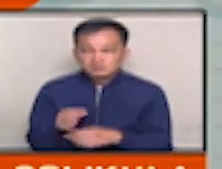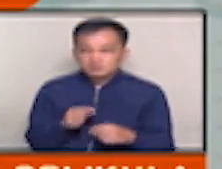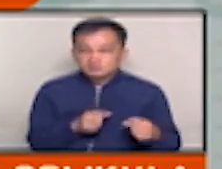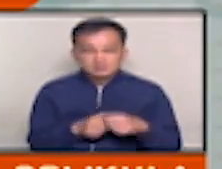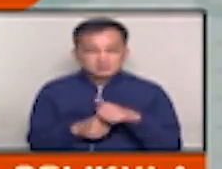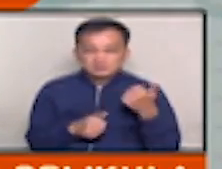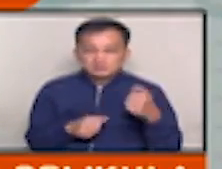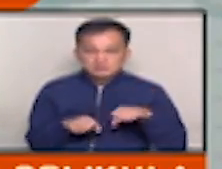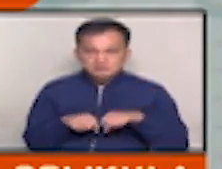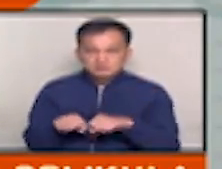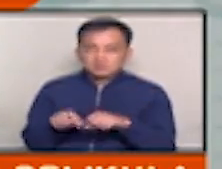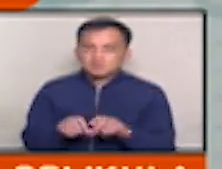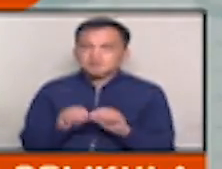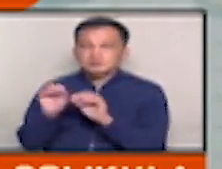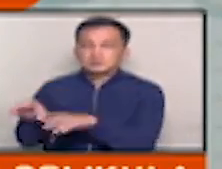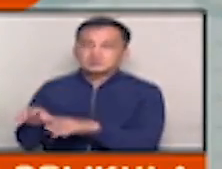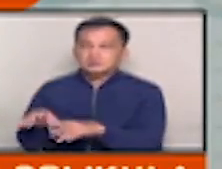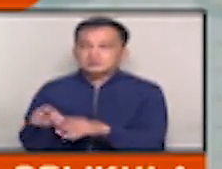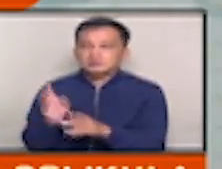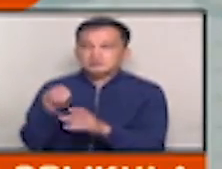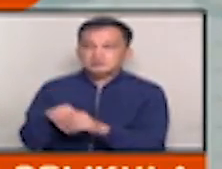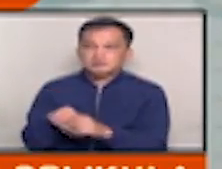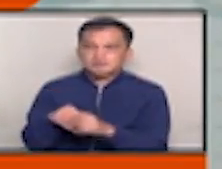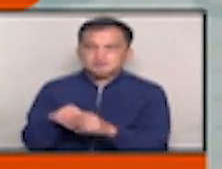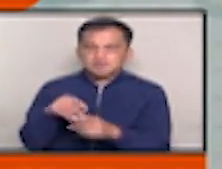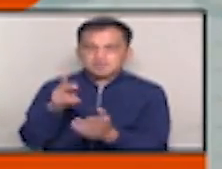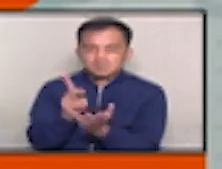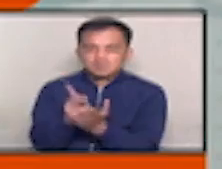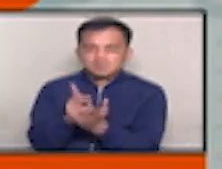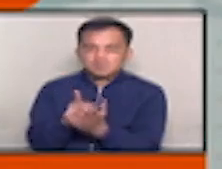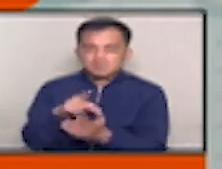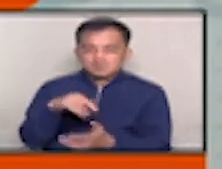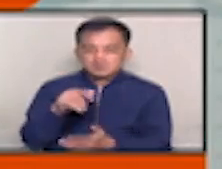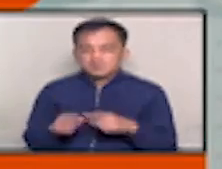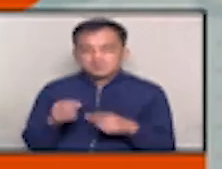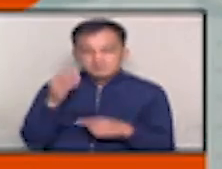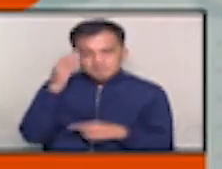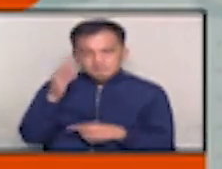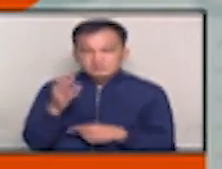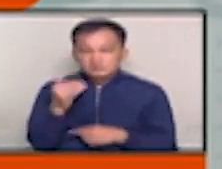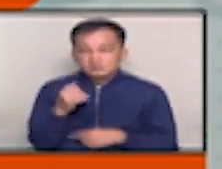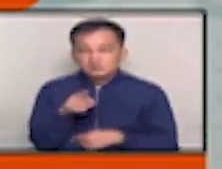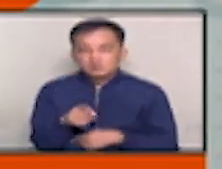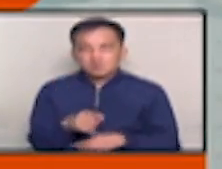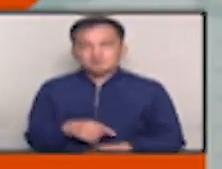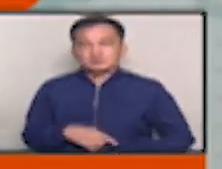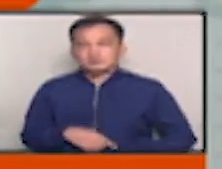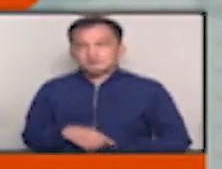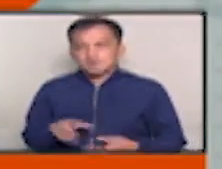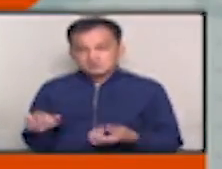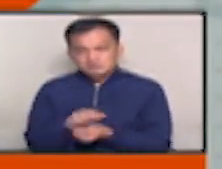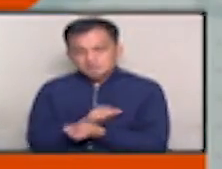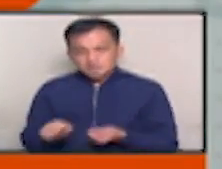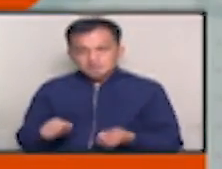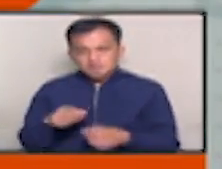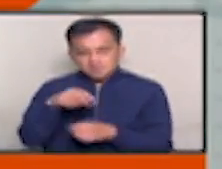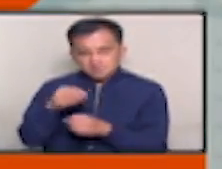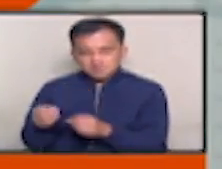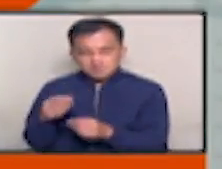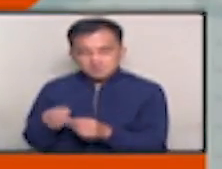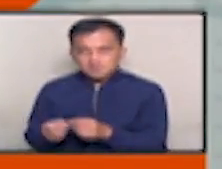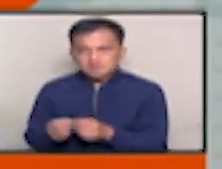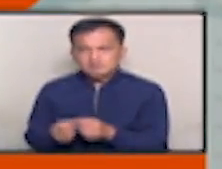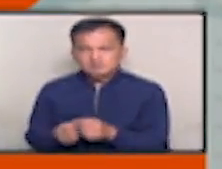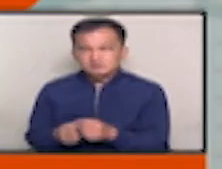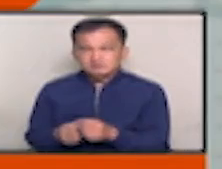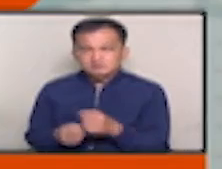kariton siguro na ilalagay uli doon sa loob ng kanilang parking space, at yun po ang pinicturan niya. Bakit kasi sinira yung mga saging? Grasya po